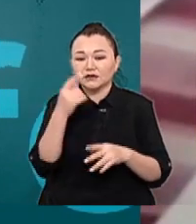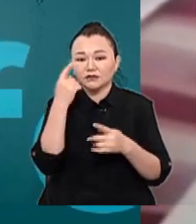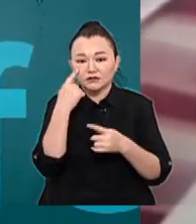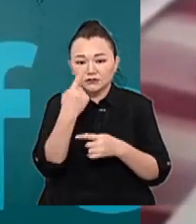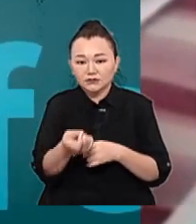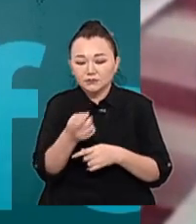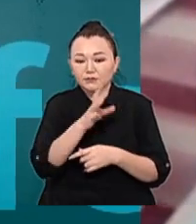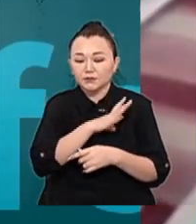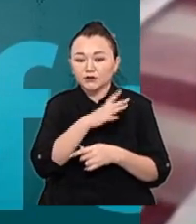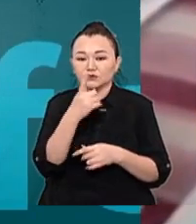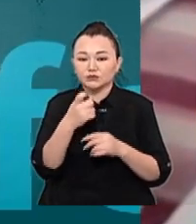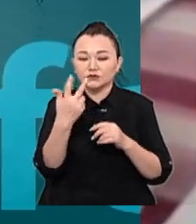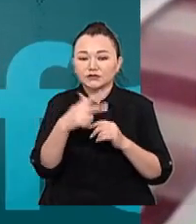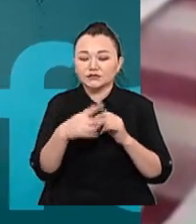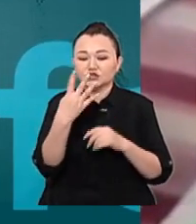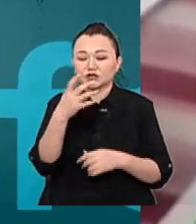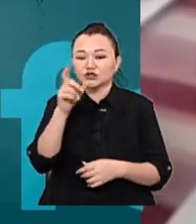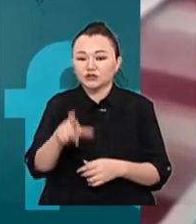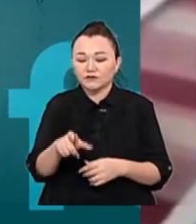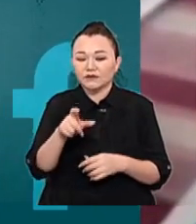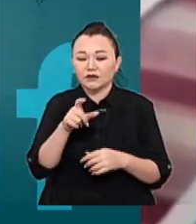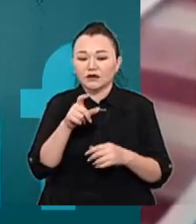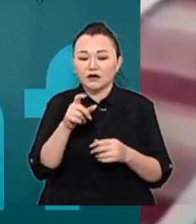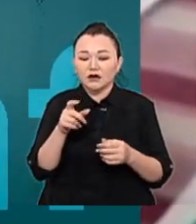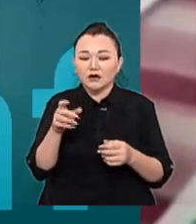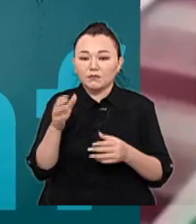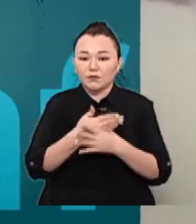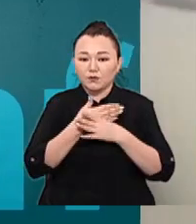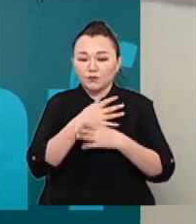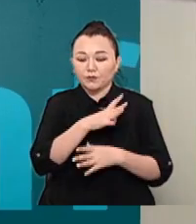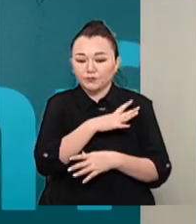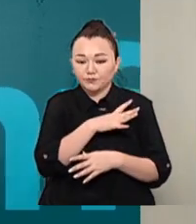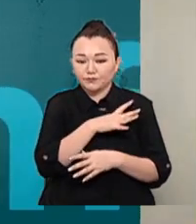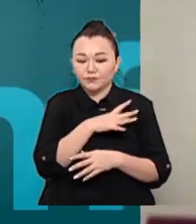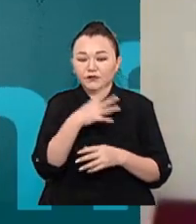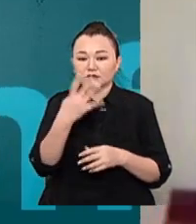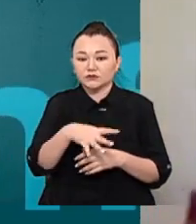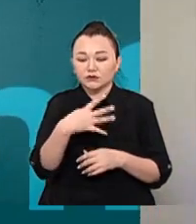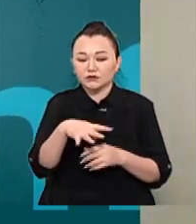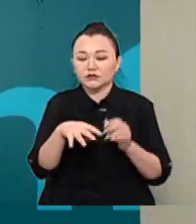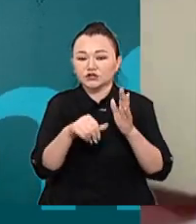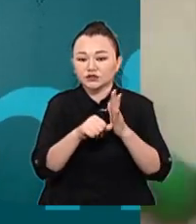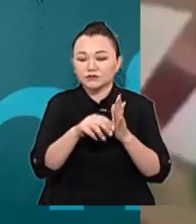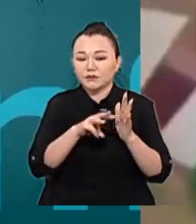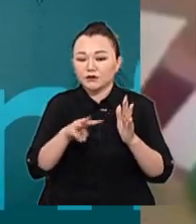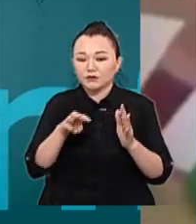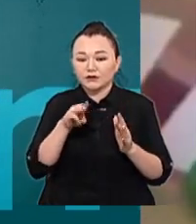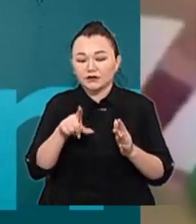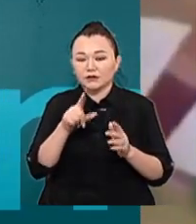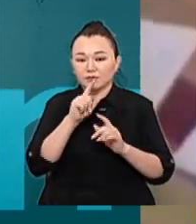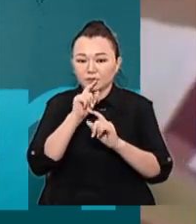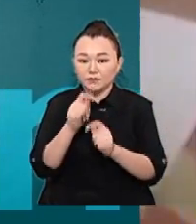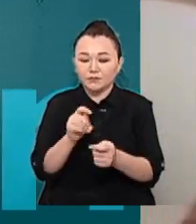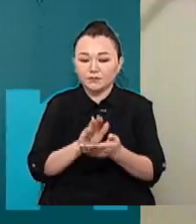берген 134 азамат ынталандырылған. Оларға 46 миллион теңге көлемінде